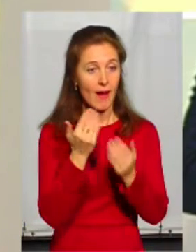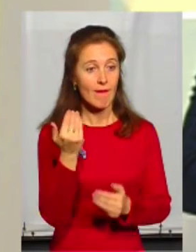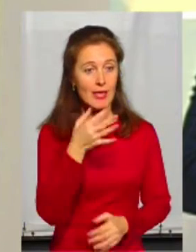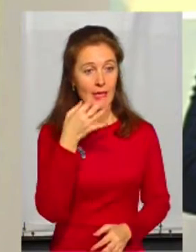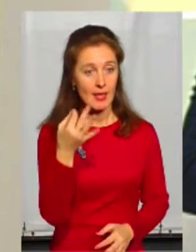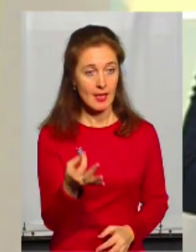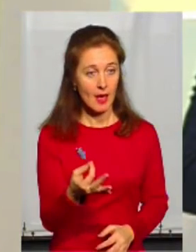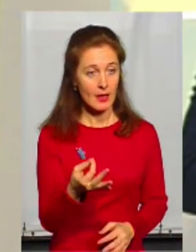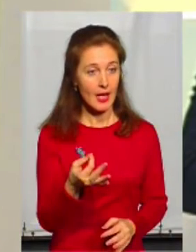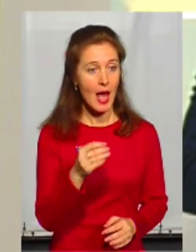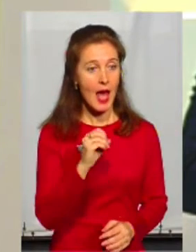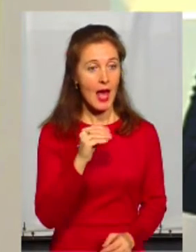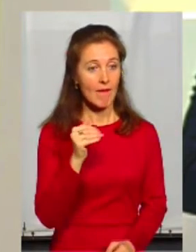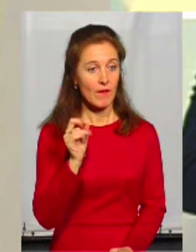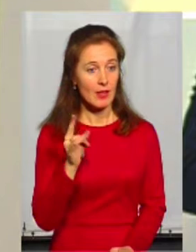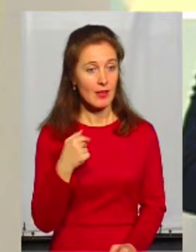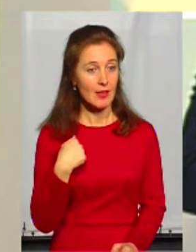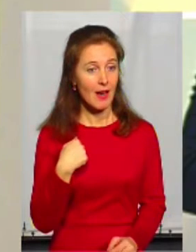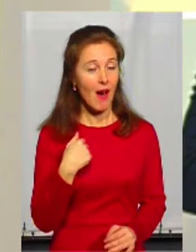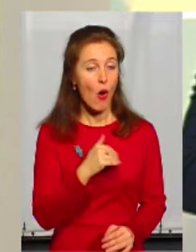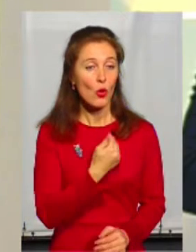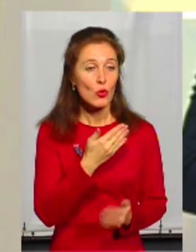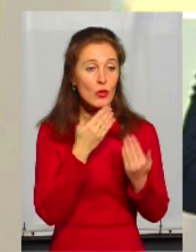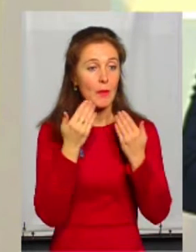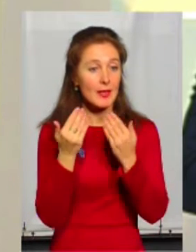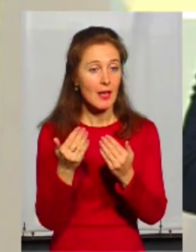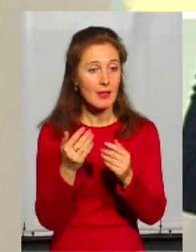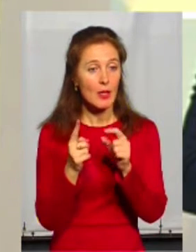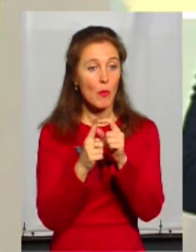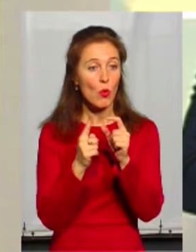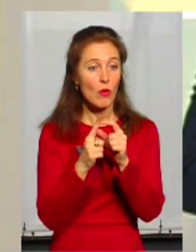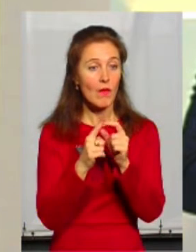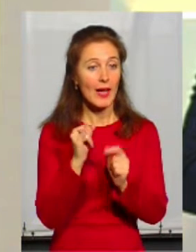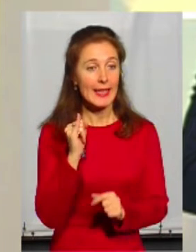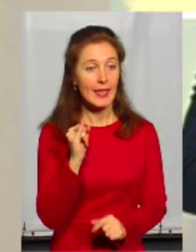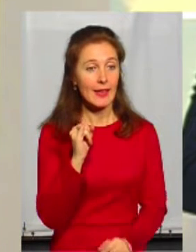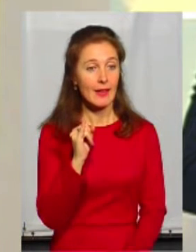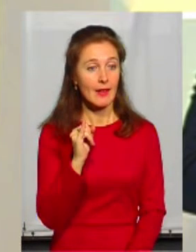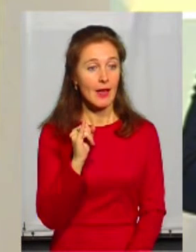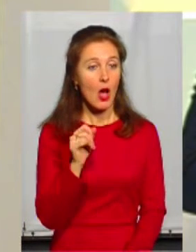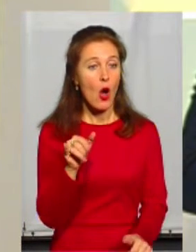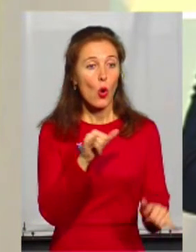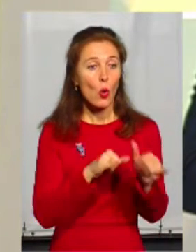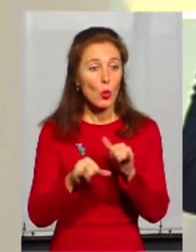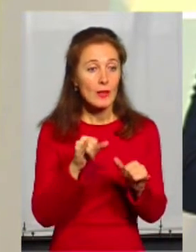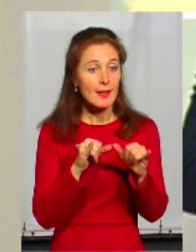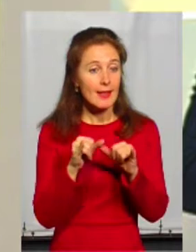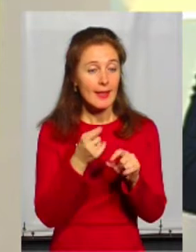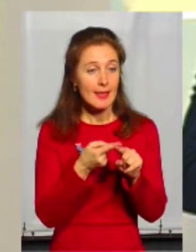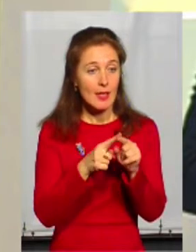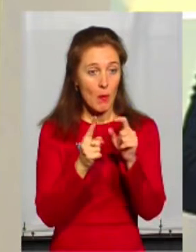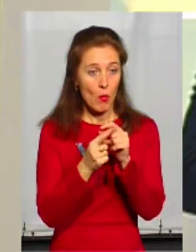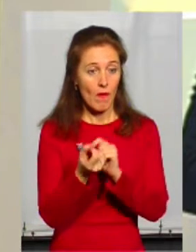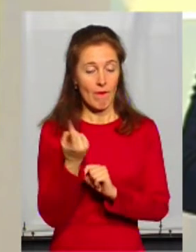сказали про етер і ефір, і я одразу хотів би запитати на рахунок букви «і» в слові «ефір». Куди вона ділась в слові